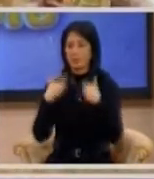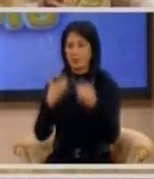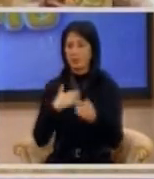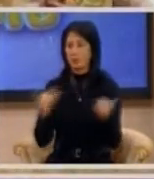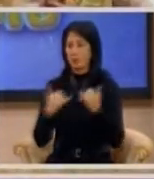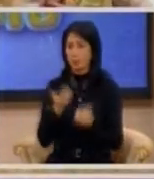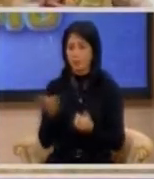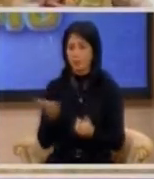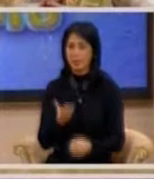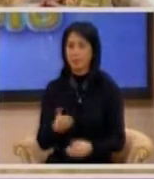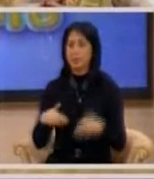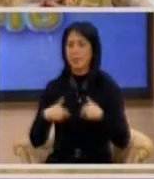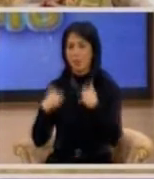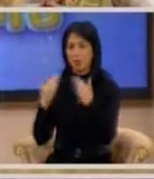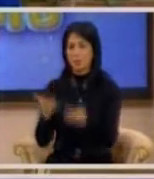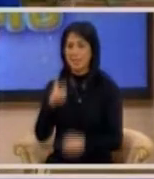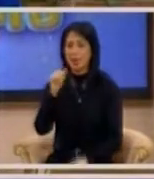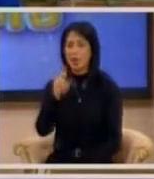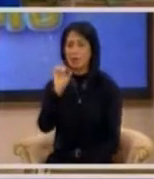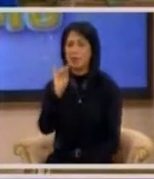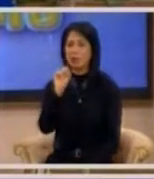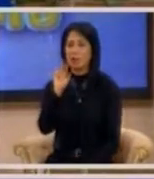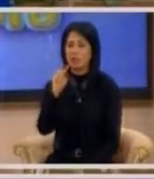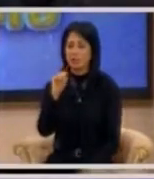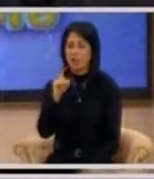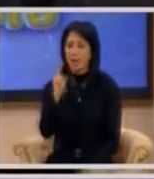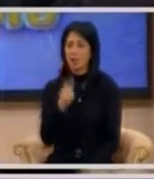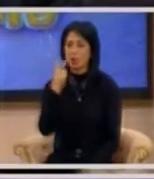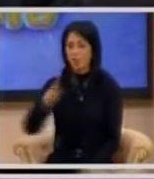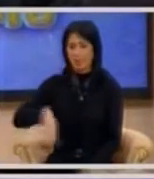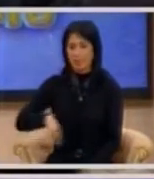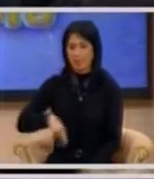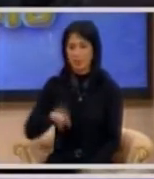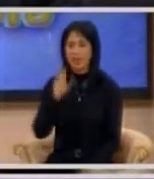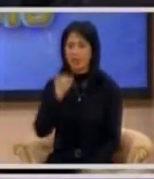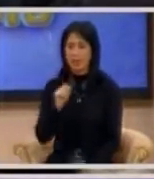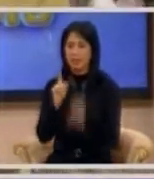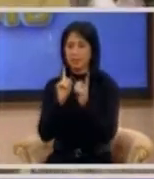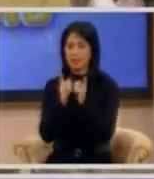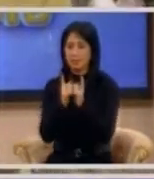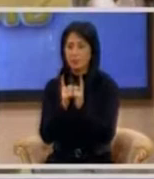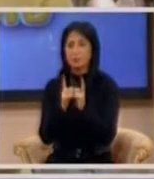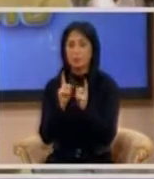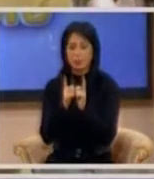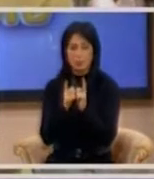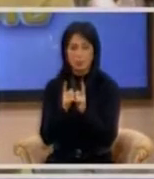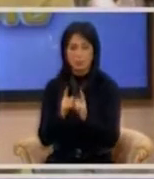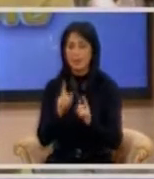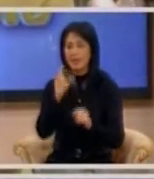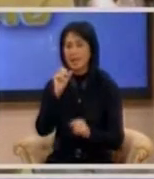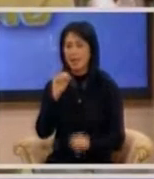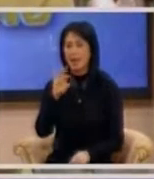სტუმრებს. მოგესალმებით, გიორგი ბიჭაშვილი, 112-ის დირექტორი და ქალბატონი ესმა,